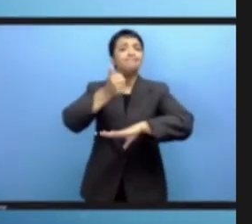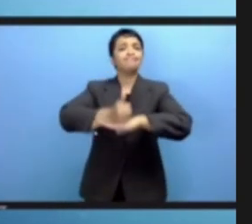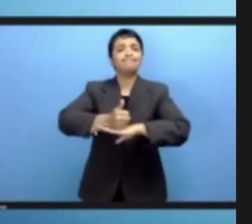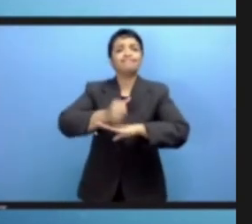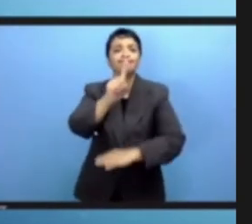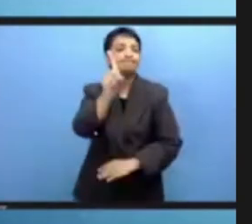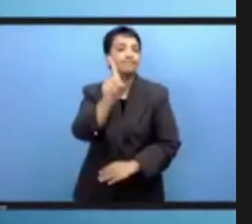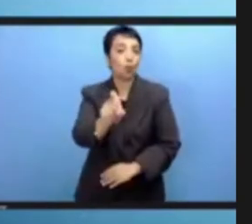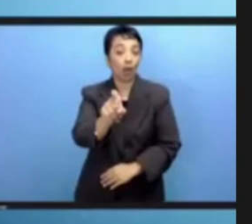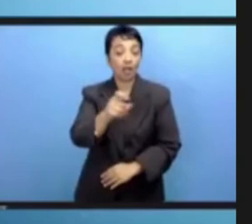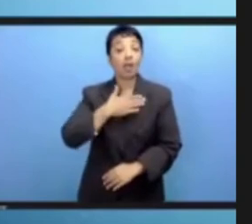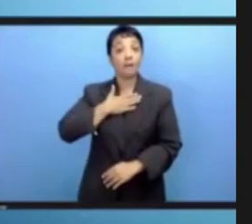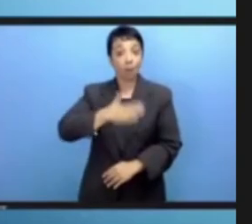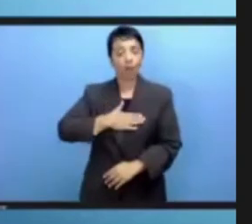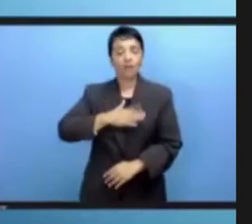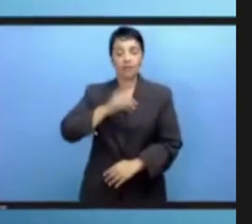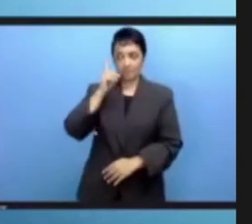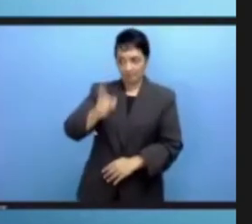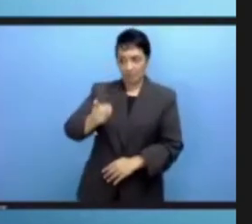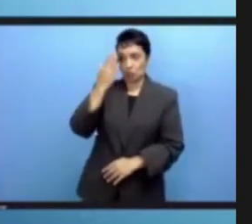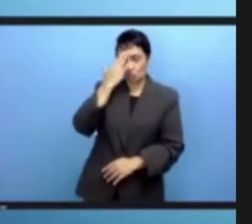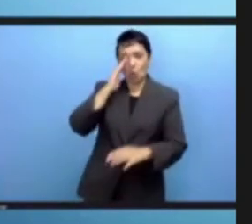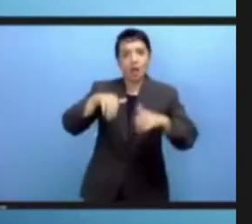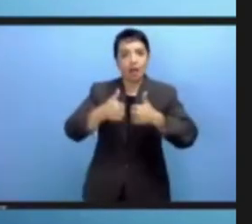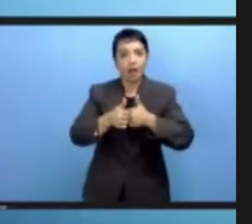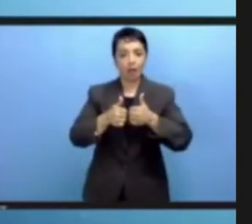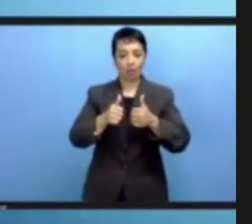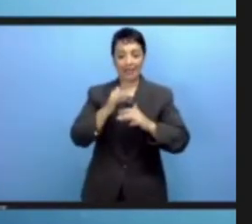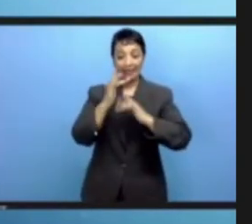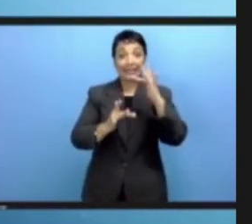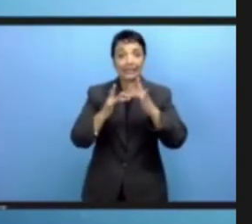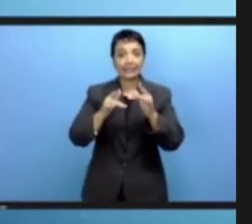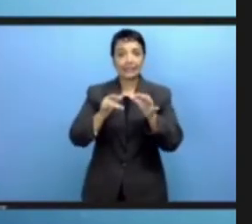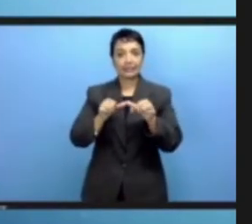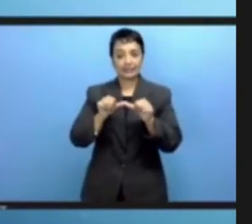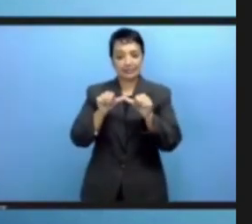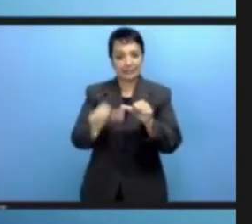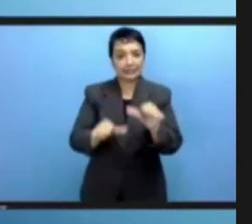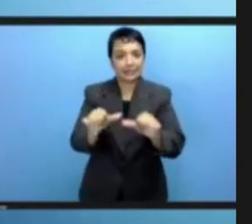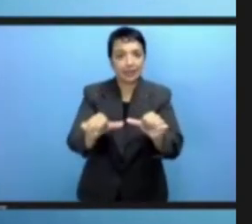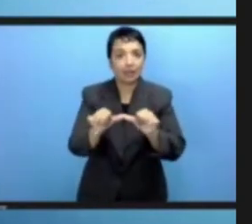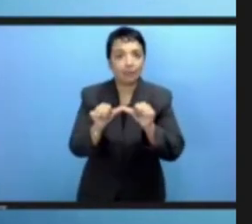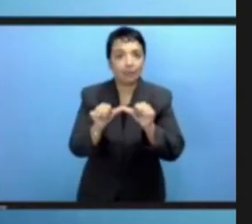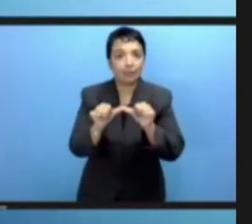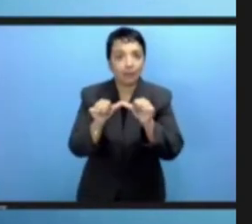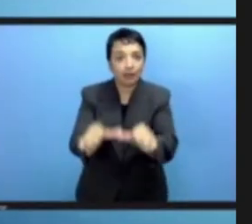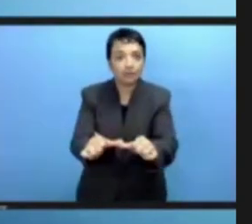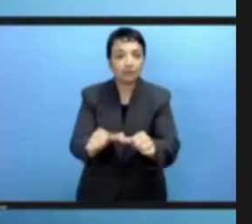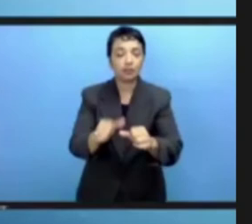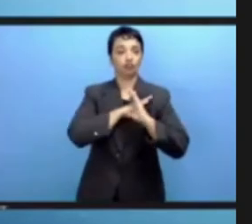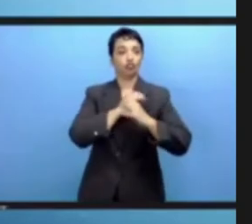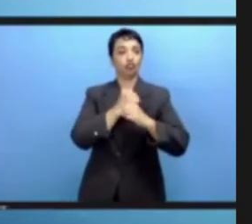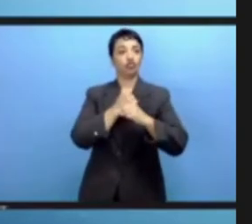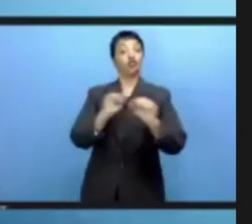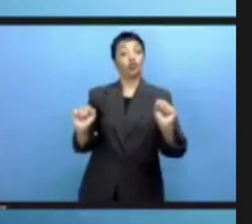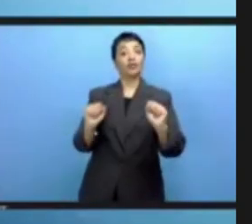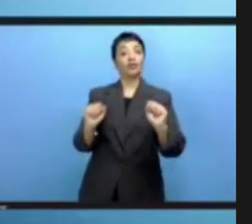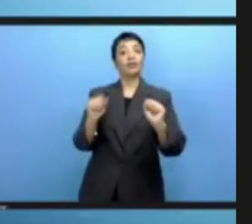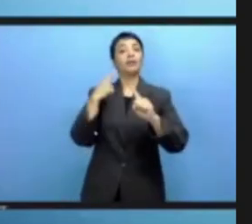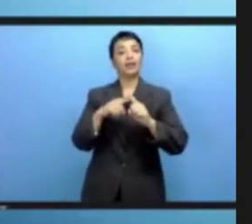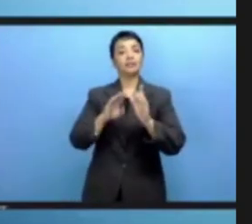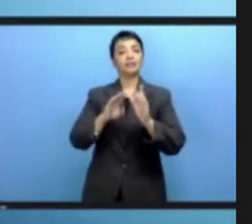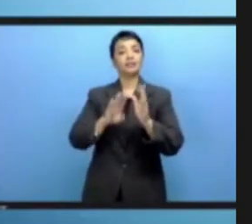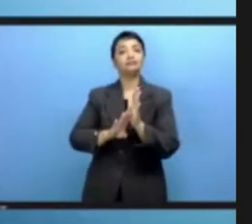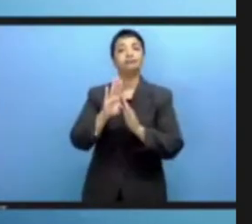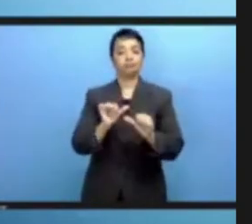FGI a été créé pour poser les jalons des discussions sur des questions qui vont assurer la durabilité, la sécurité, la stabilité,